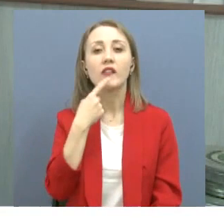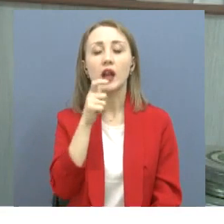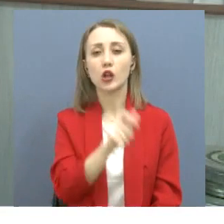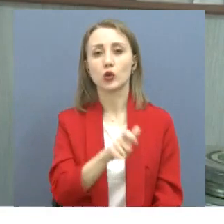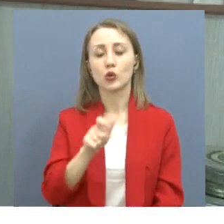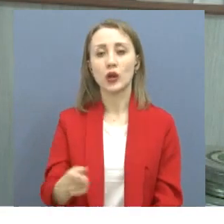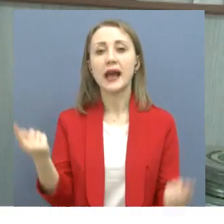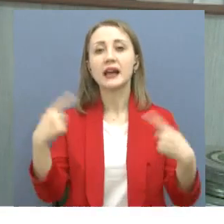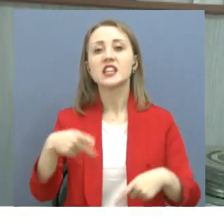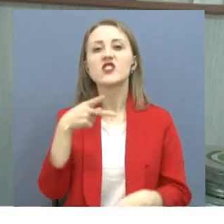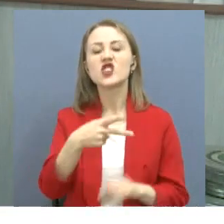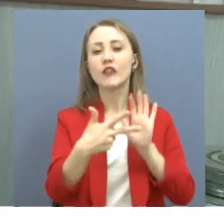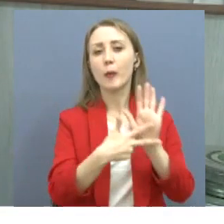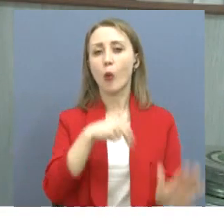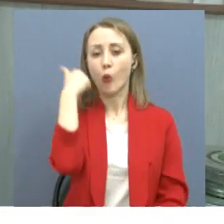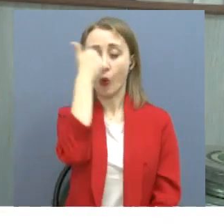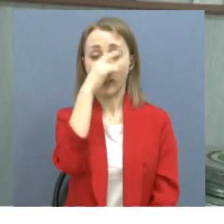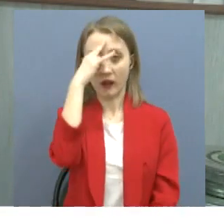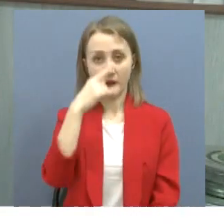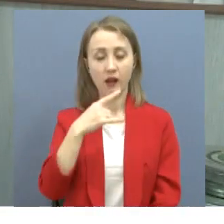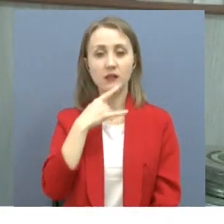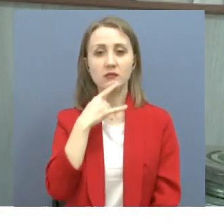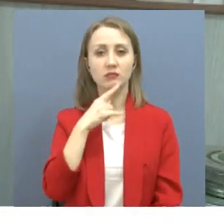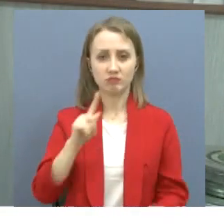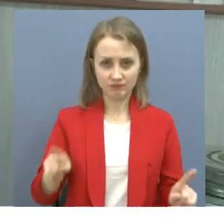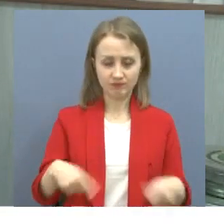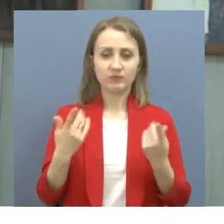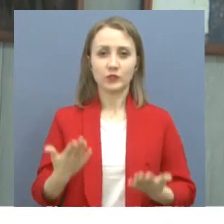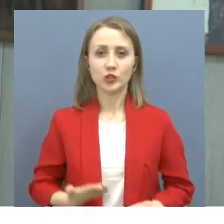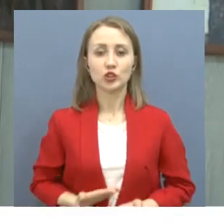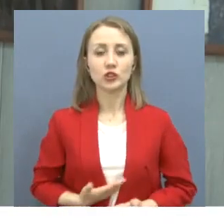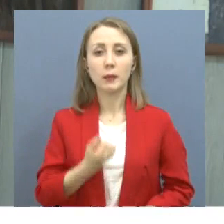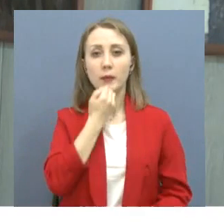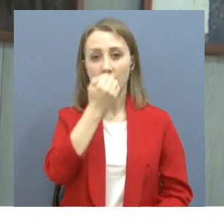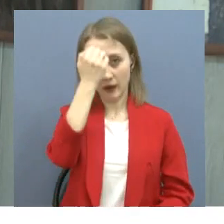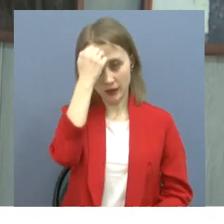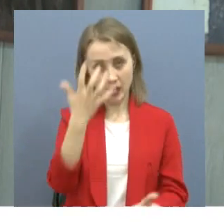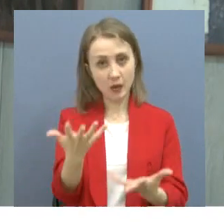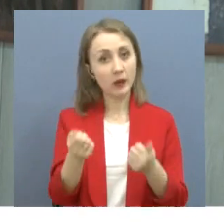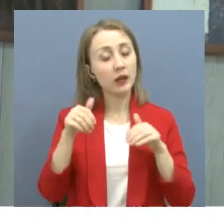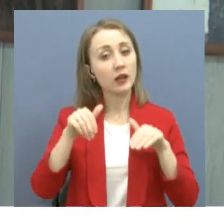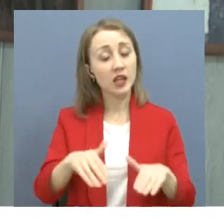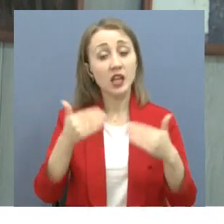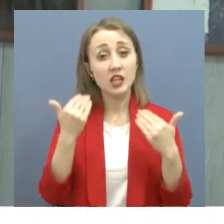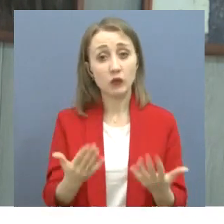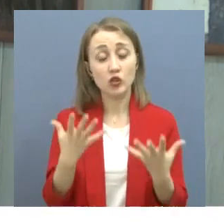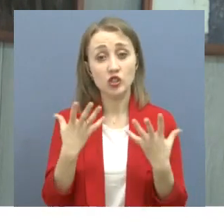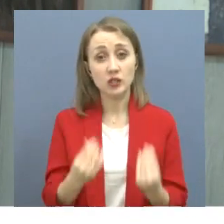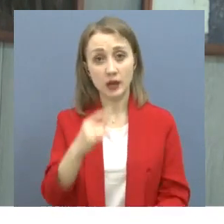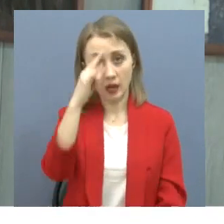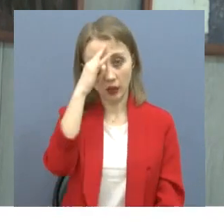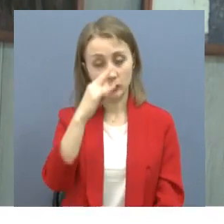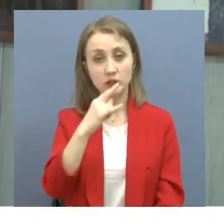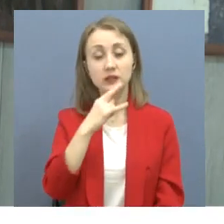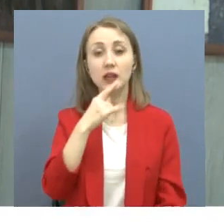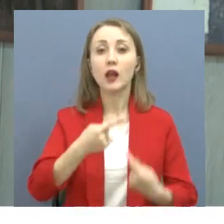кризис 2008 года Казахстан пережил благодаря принятым мерам. На сегодняшний день государственными органами